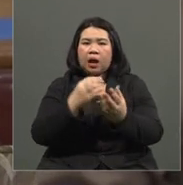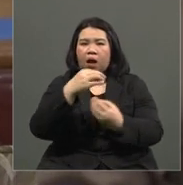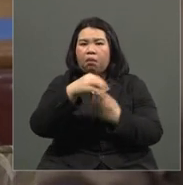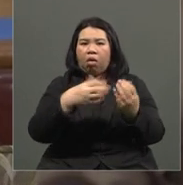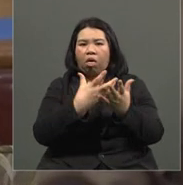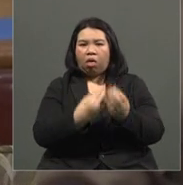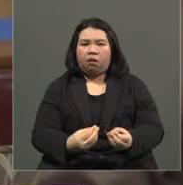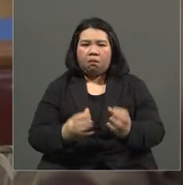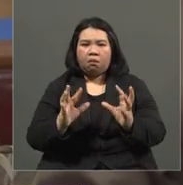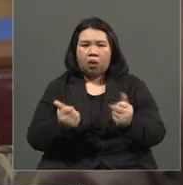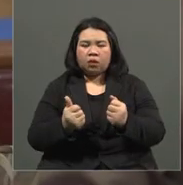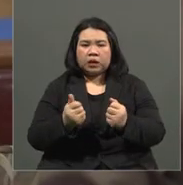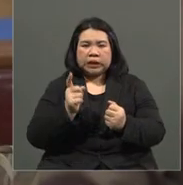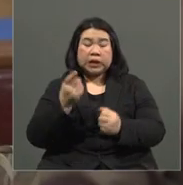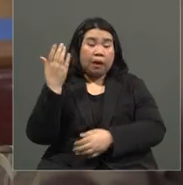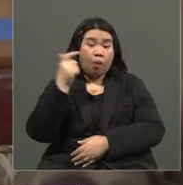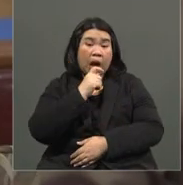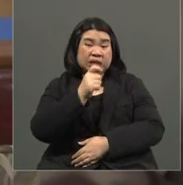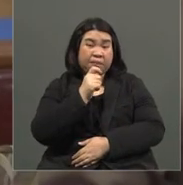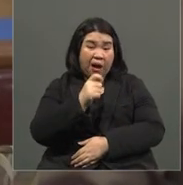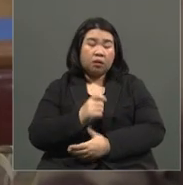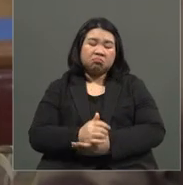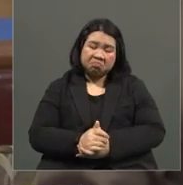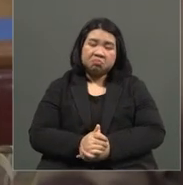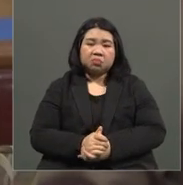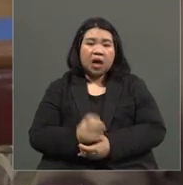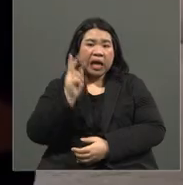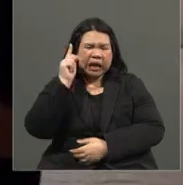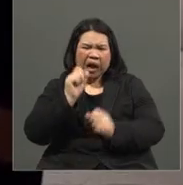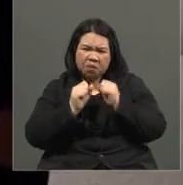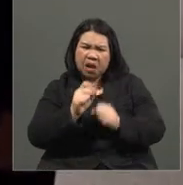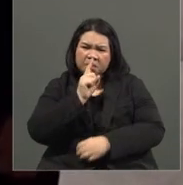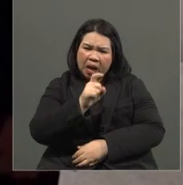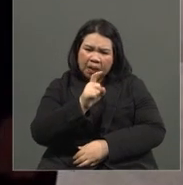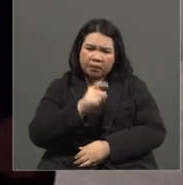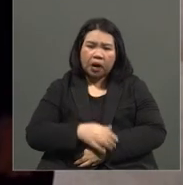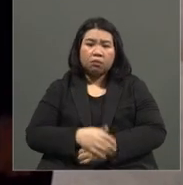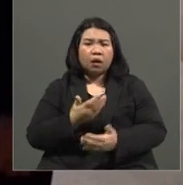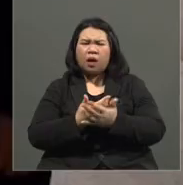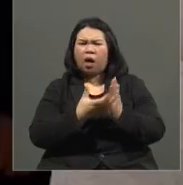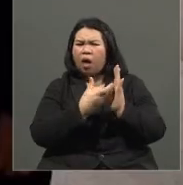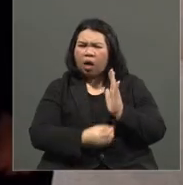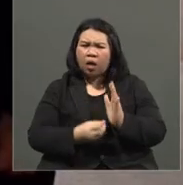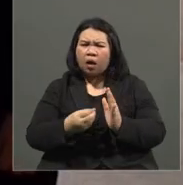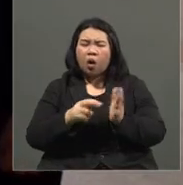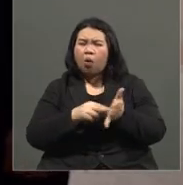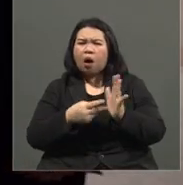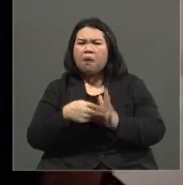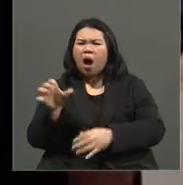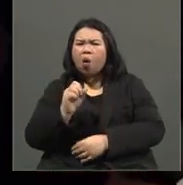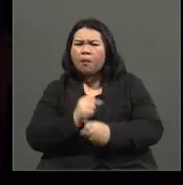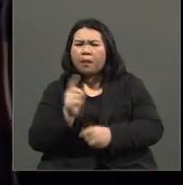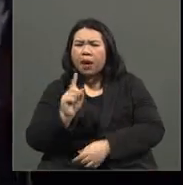แทบไม่เหลือแล้วคือเมื่อวานนี้ฟังสัมภาษณ์ของบิ๊กก้องเองเนี่ยนักข่าวก็พยายามถามนะไม่เหลือเนี่ยคาดว่าจะไปในแนวทาง